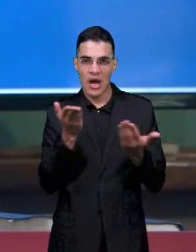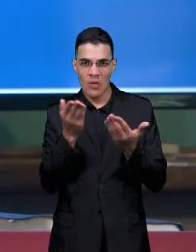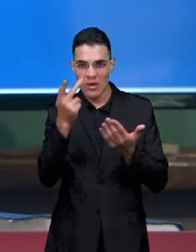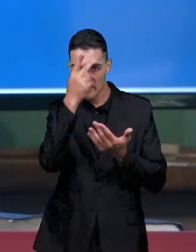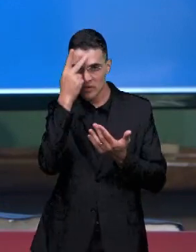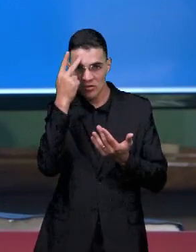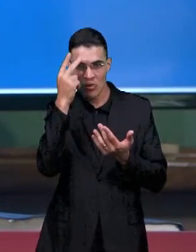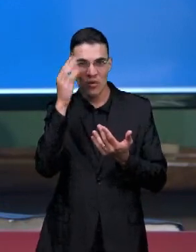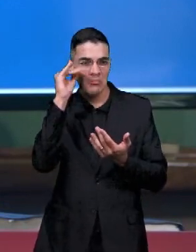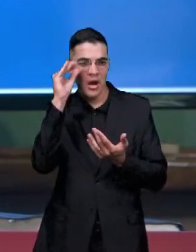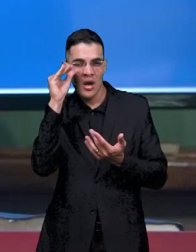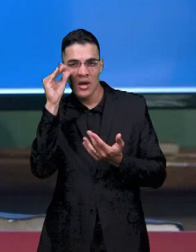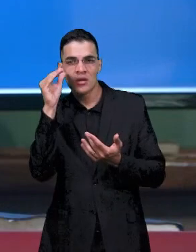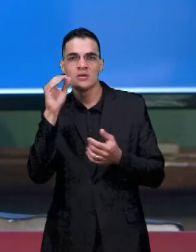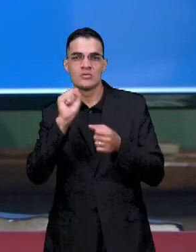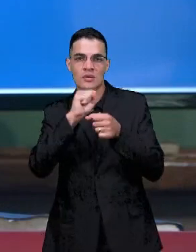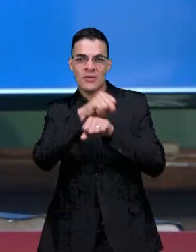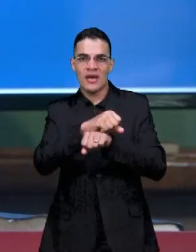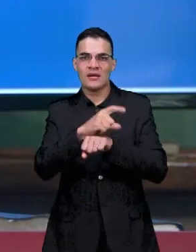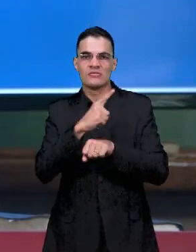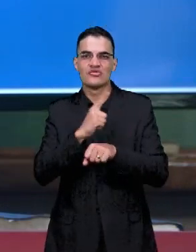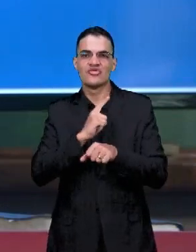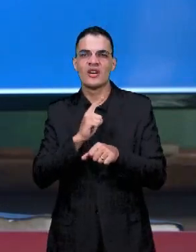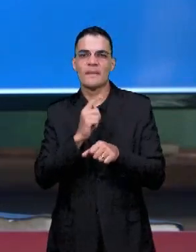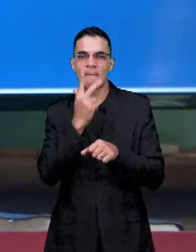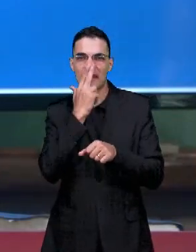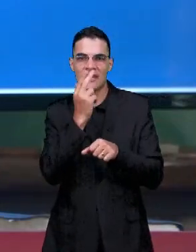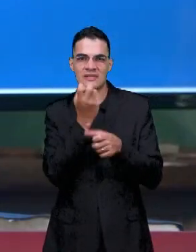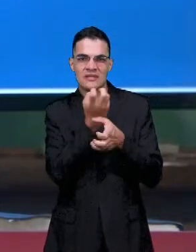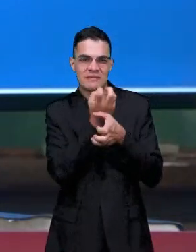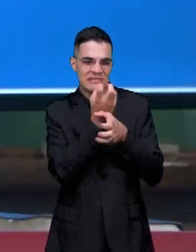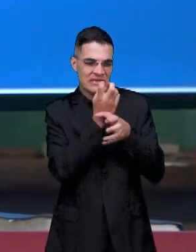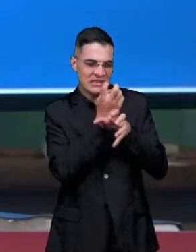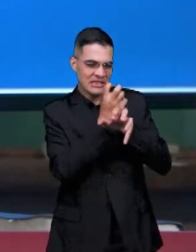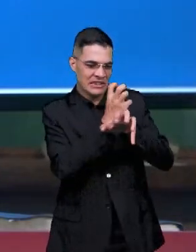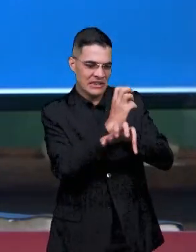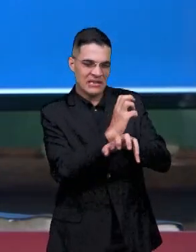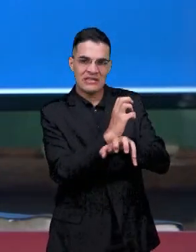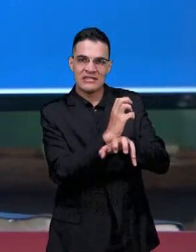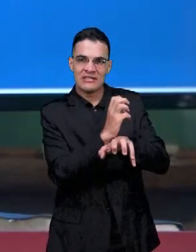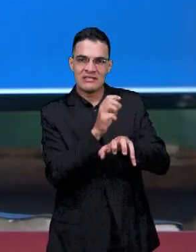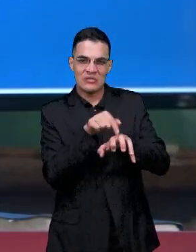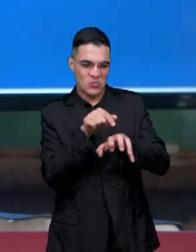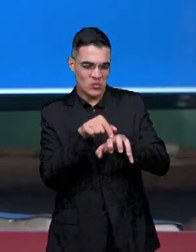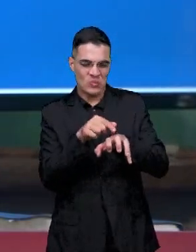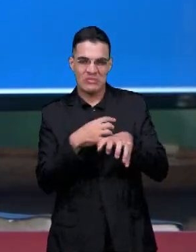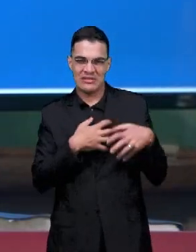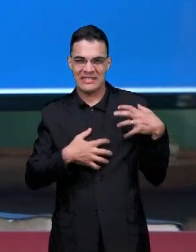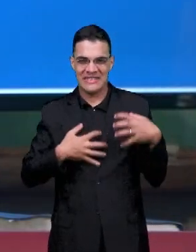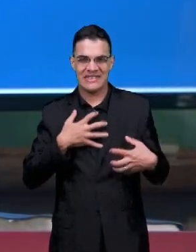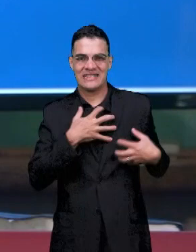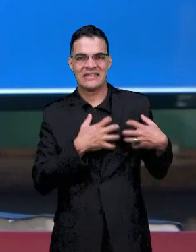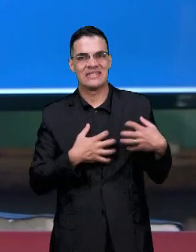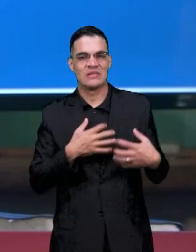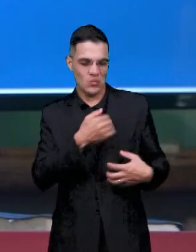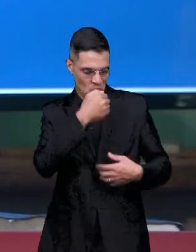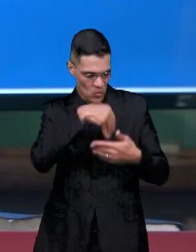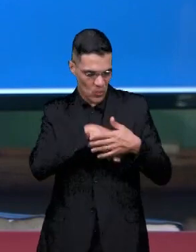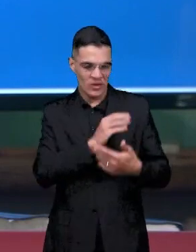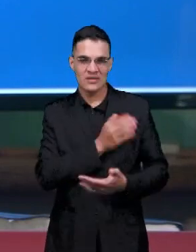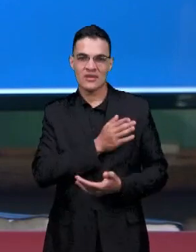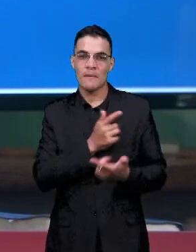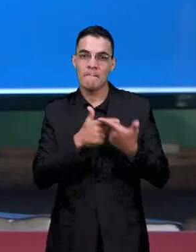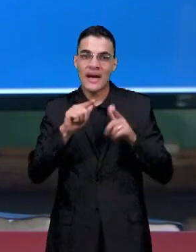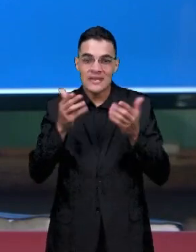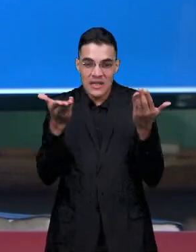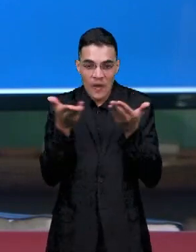этом семинаре, у них были корни, пастор Луизи уже не были, у них в сердцах были корни, горькие корни. Но сейчас,